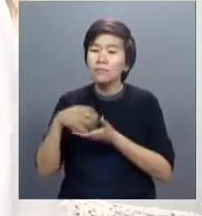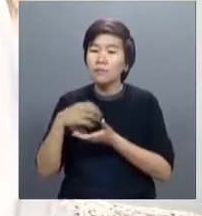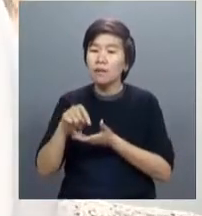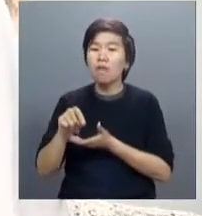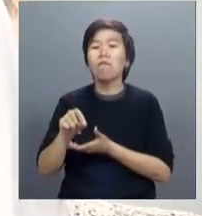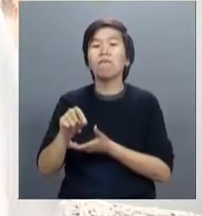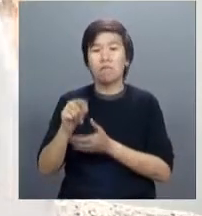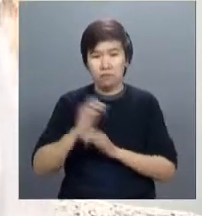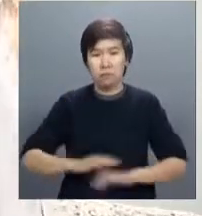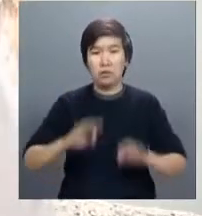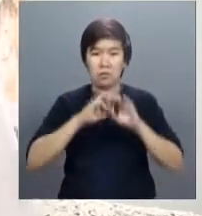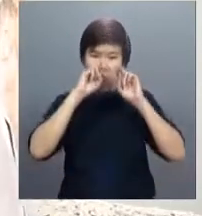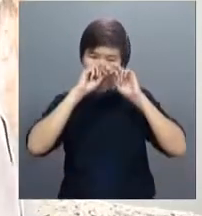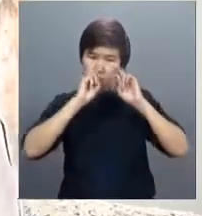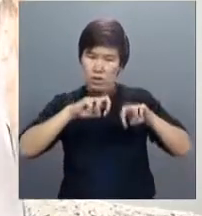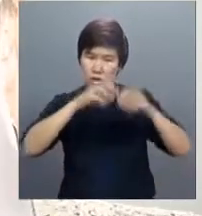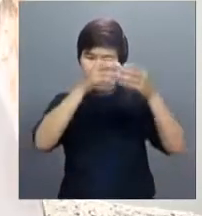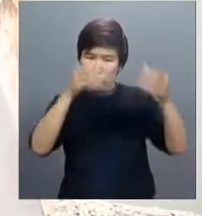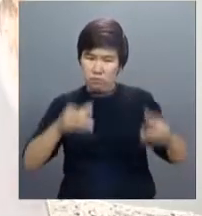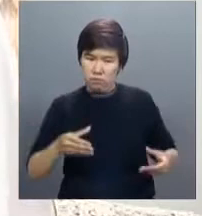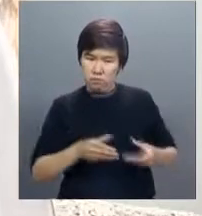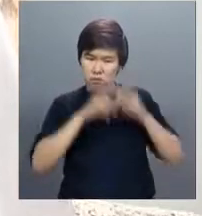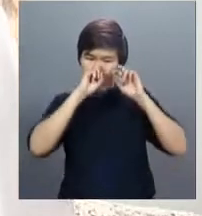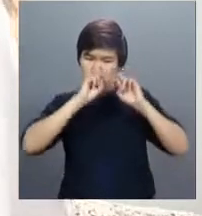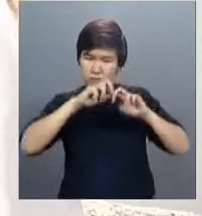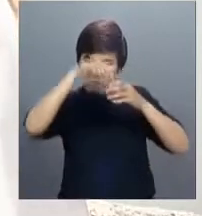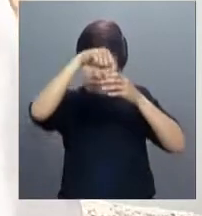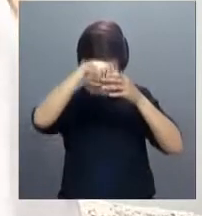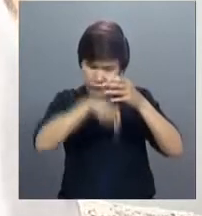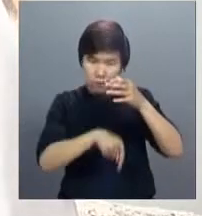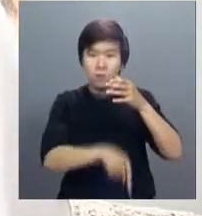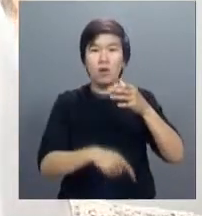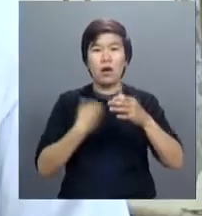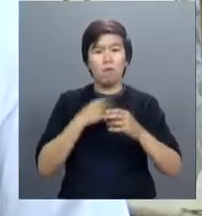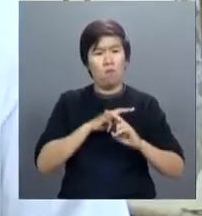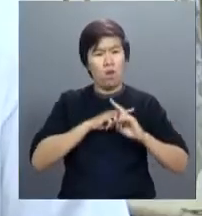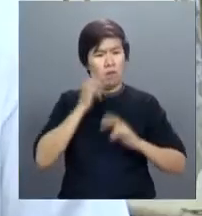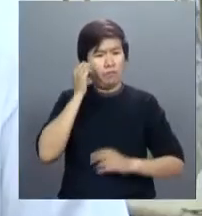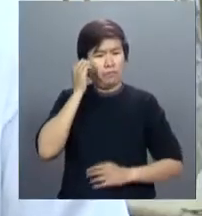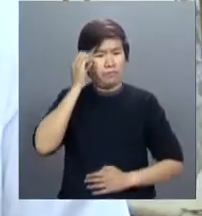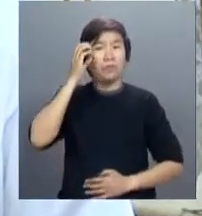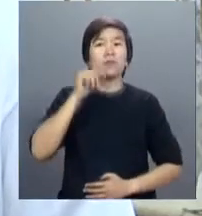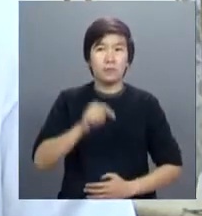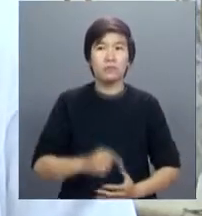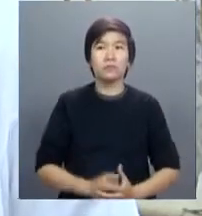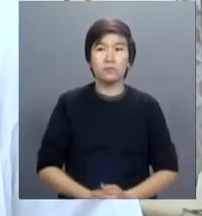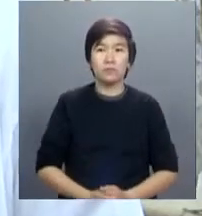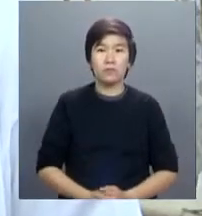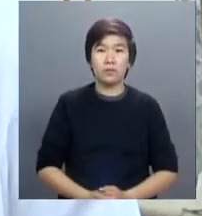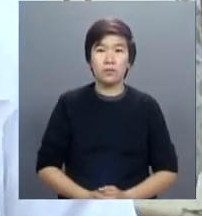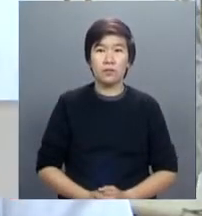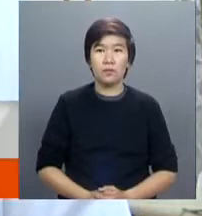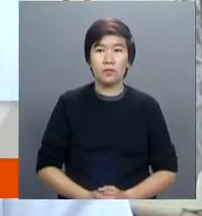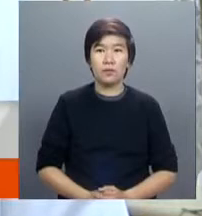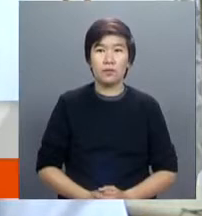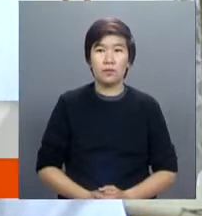ยหรือศึกษาบางสิ่งบางอย่างให้ลึกซึ้งเป็นศาสตร์หาศาสตร์หรือองค์ความรู้ของตัวเองขึ้นมาค่ะ มันทำให้เราเป็นนักวิชาการอันนี้แบ